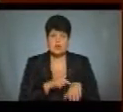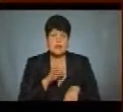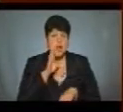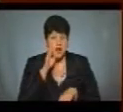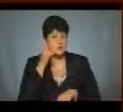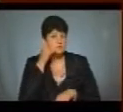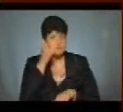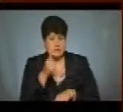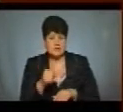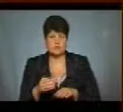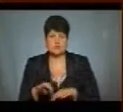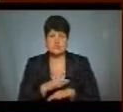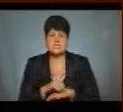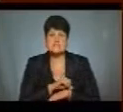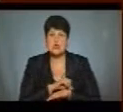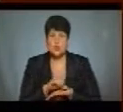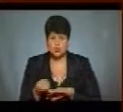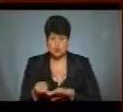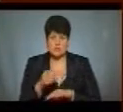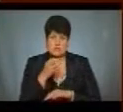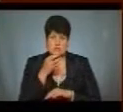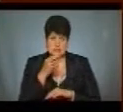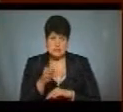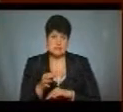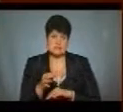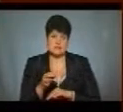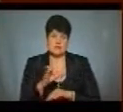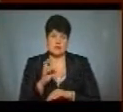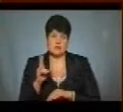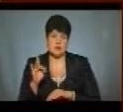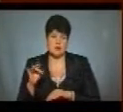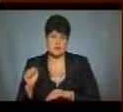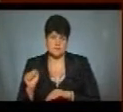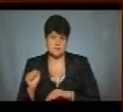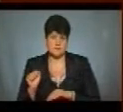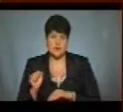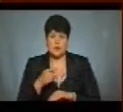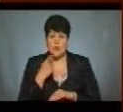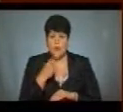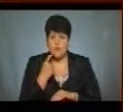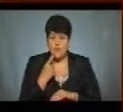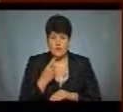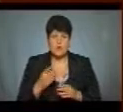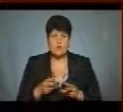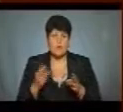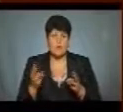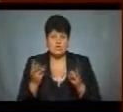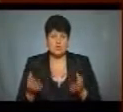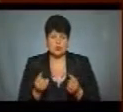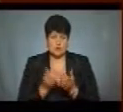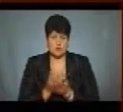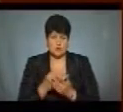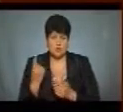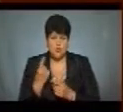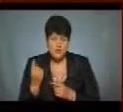телефонував дружині за кордон. Про це повідомив речник Нацполіції області Сергій Крета. За словами речника пожежно-рятувальної служби області